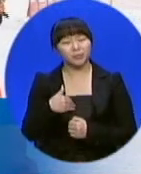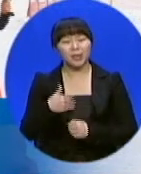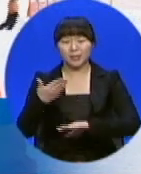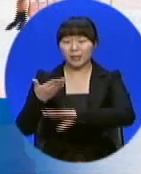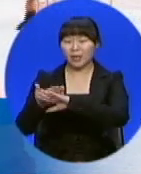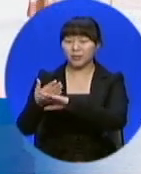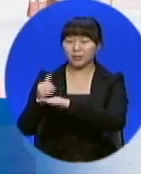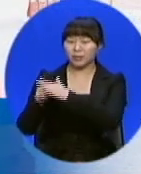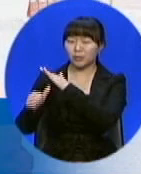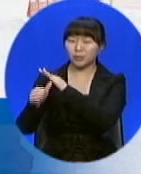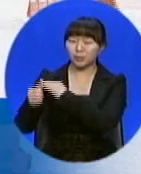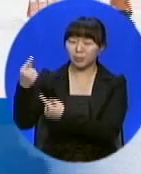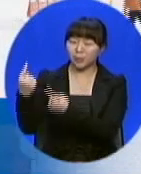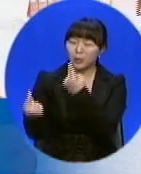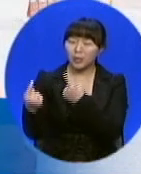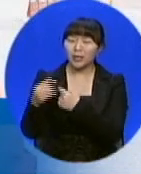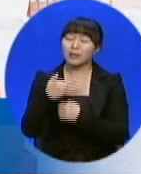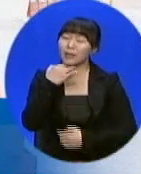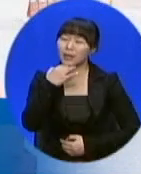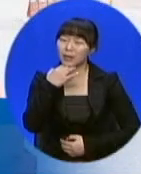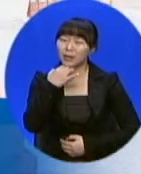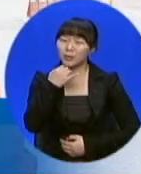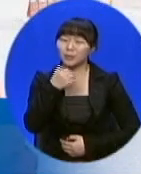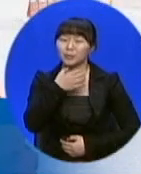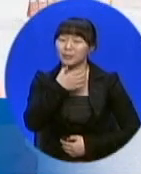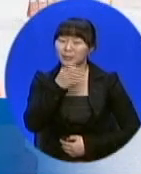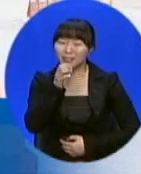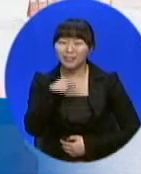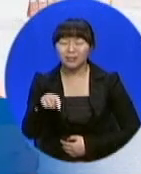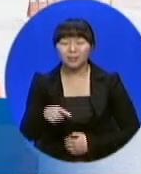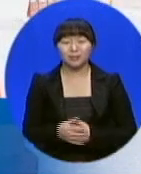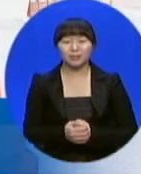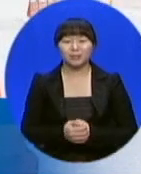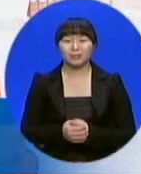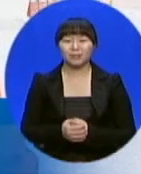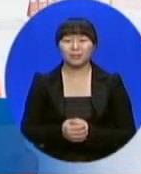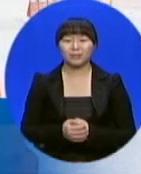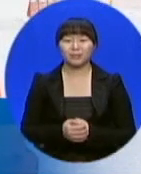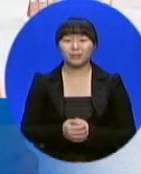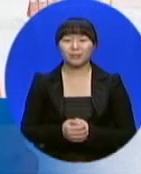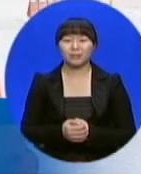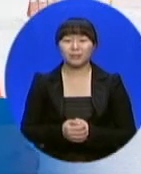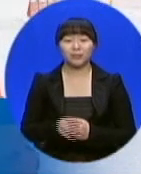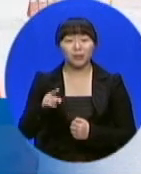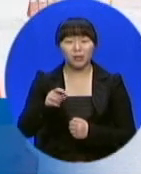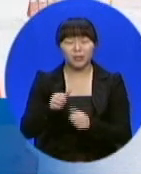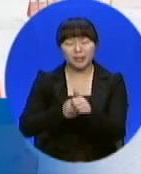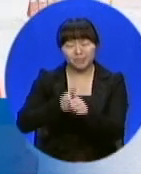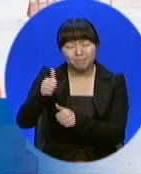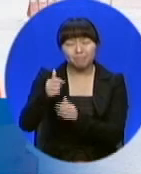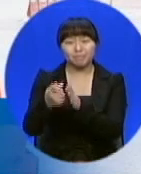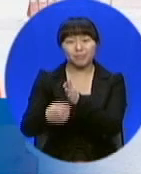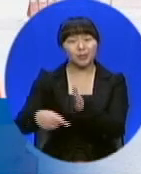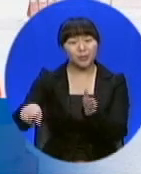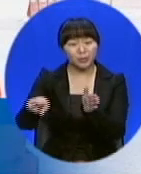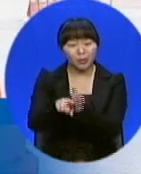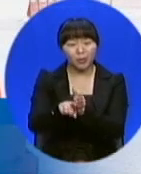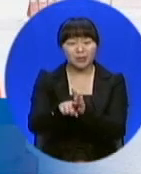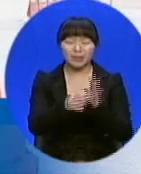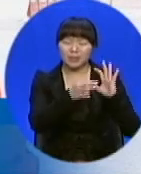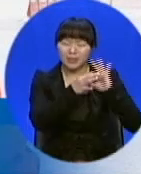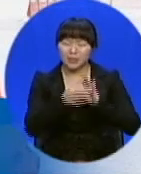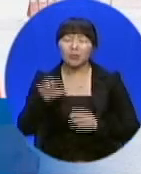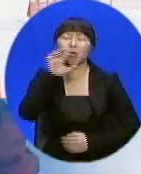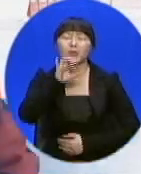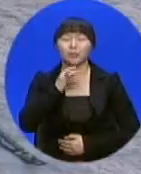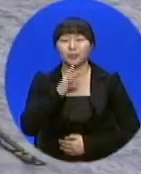다른 선수들에 비해서 연령대가 조금 높잖아요. 아시다시피. 근데 그거를 극복하기 위해서는 계속